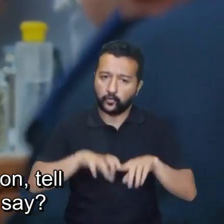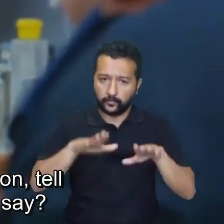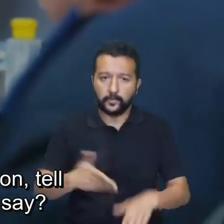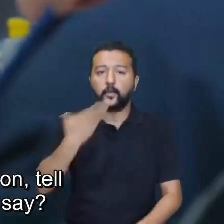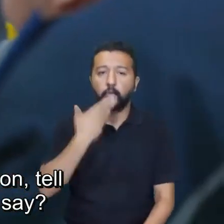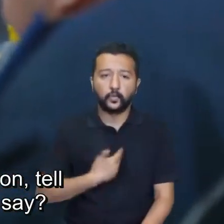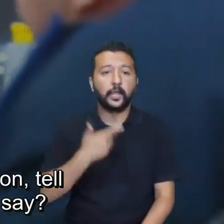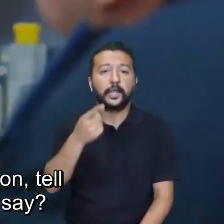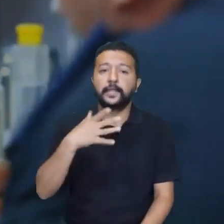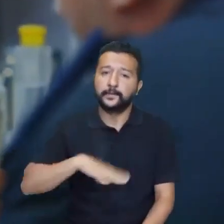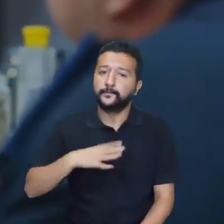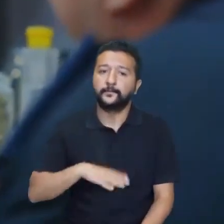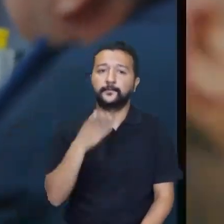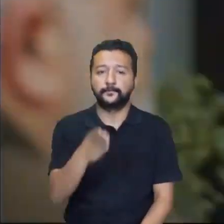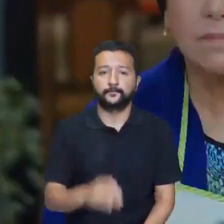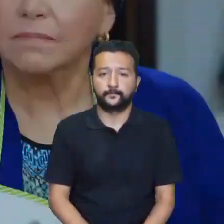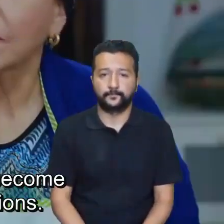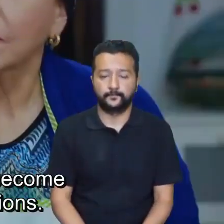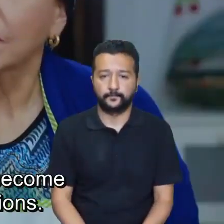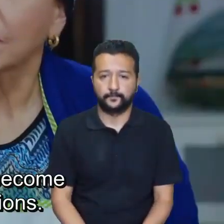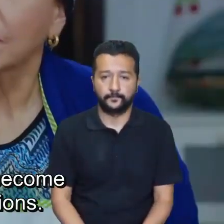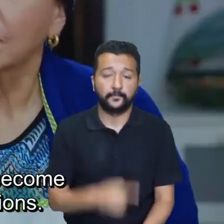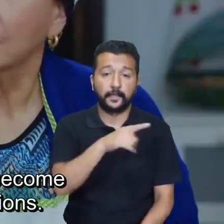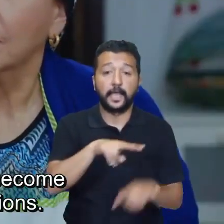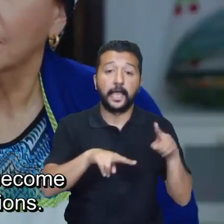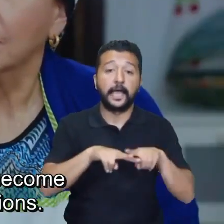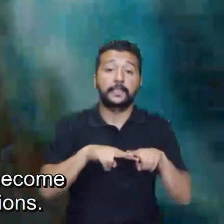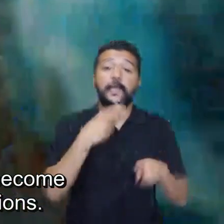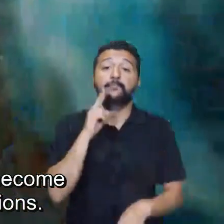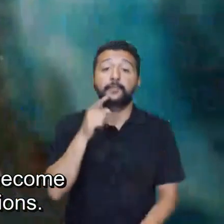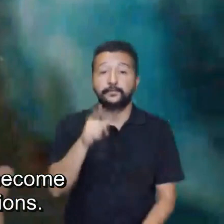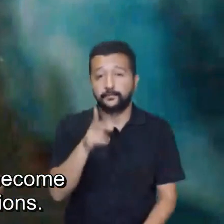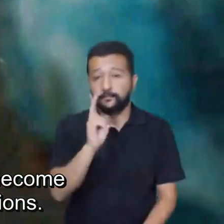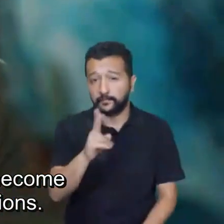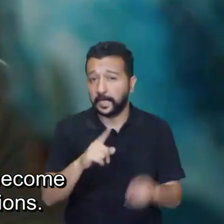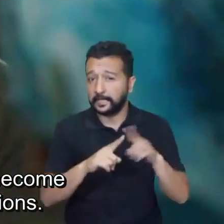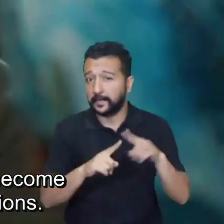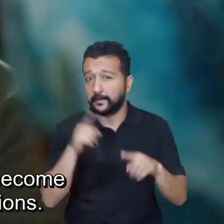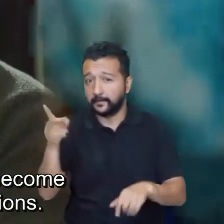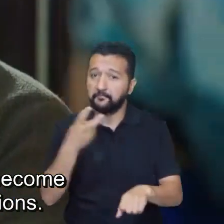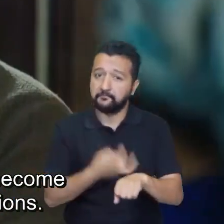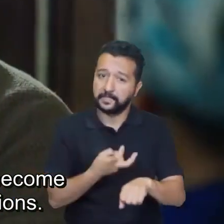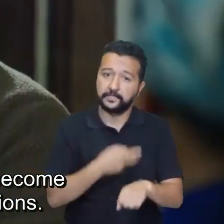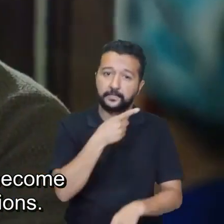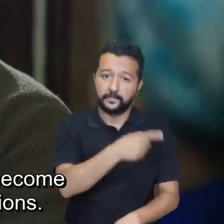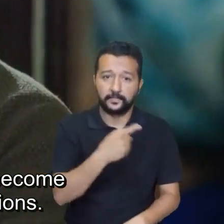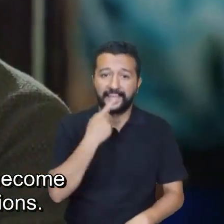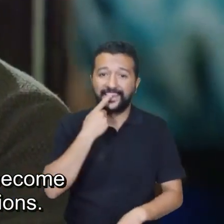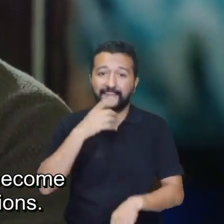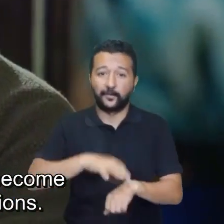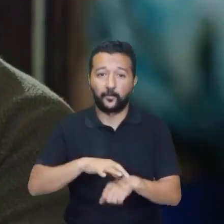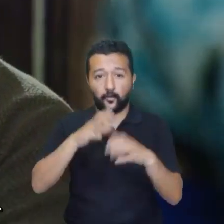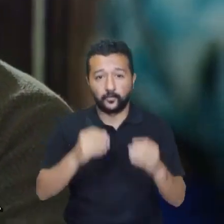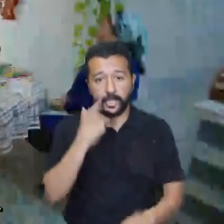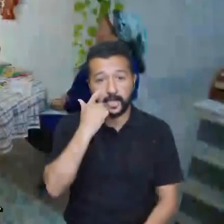işte, hadi söyle bakalım ne söyleyeceksin. Yana kaydı. Adile abla. Adile'nin evi. Senin Tarık da maşallah diş hekimi oldu,